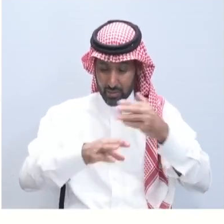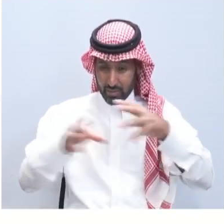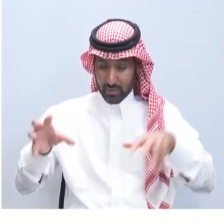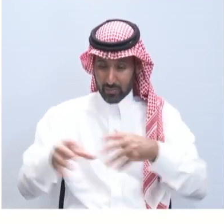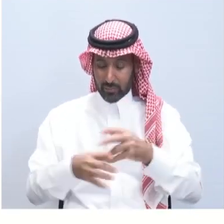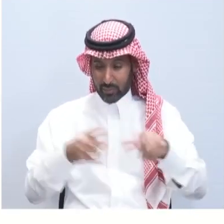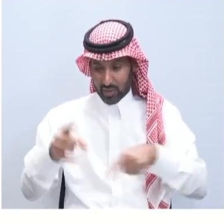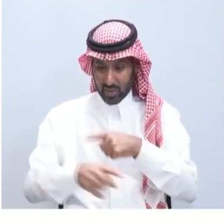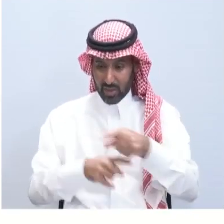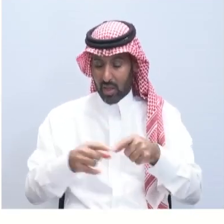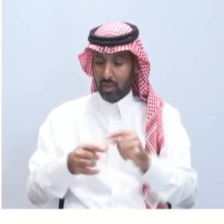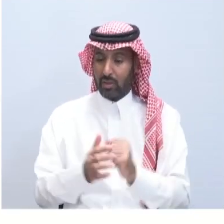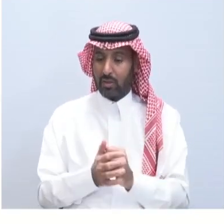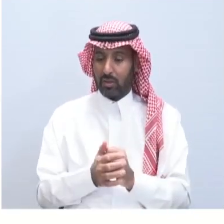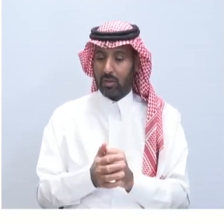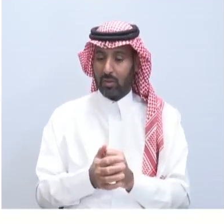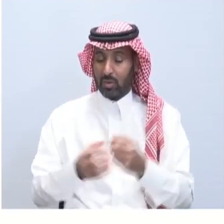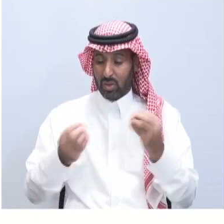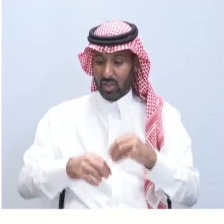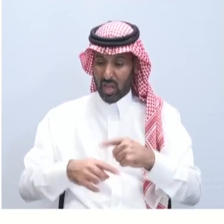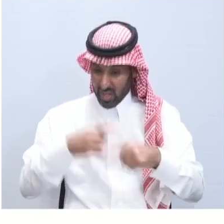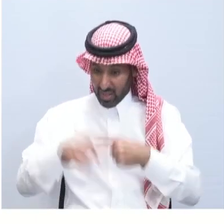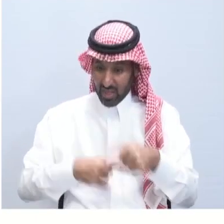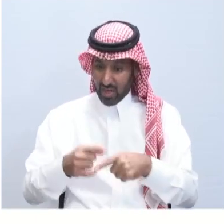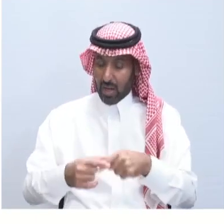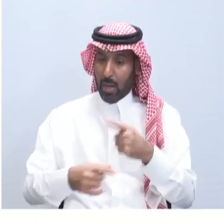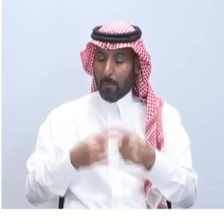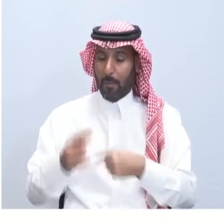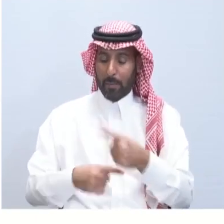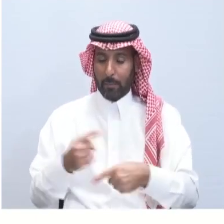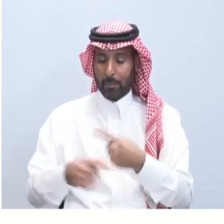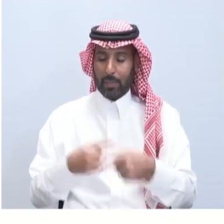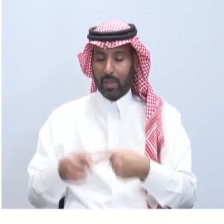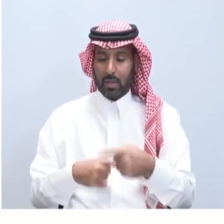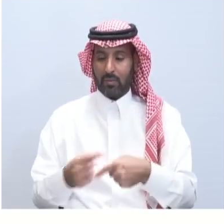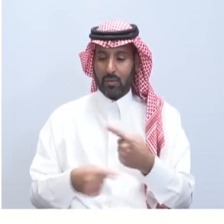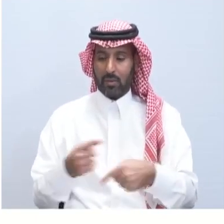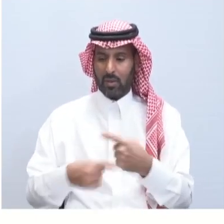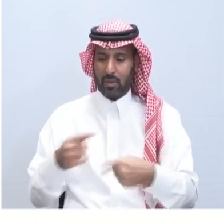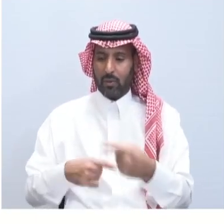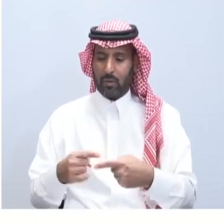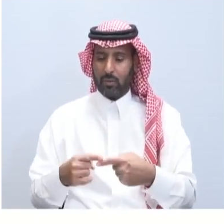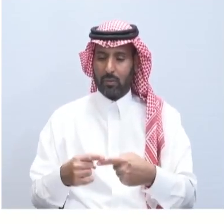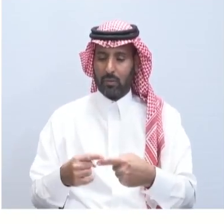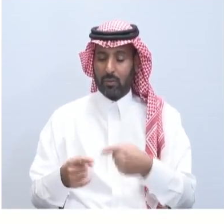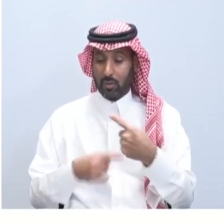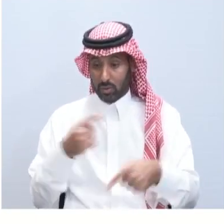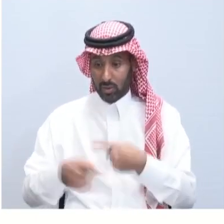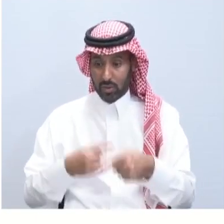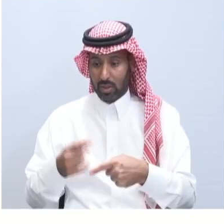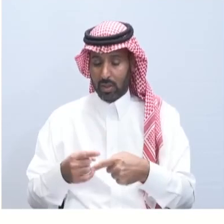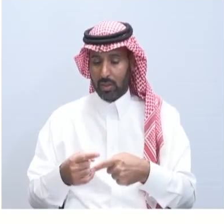اليورانيوم الاخرى وتتكرر هذه العمليه نفسها مرارا وهذا